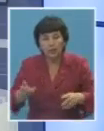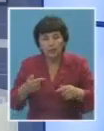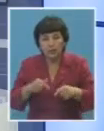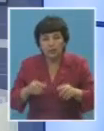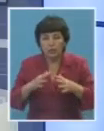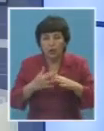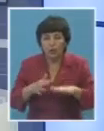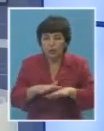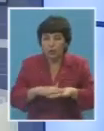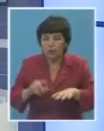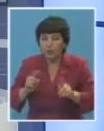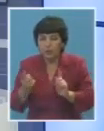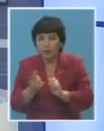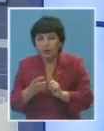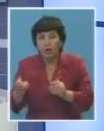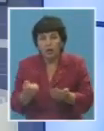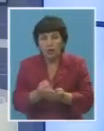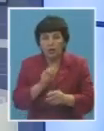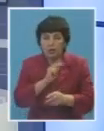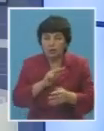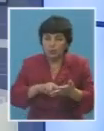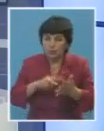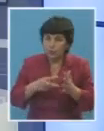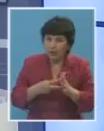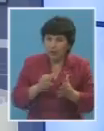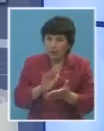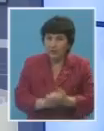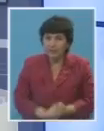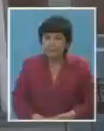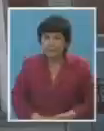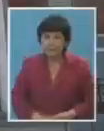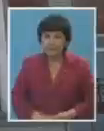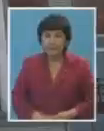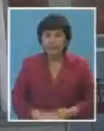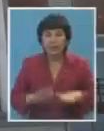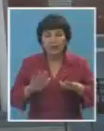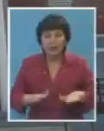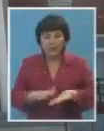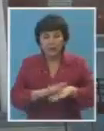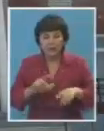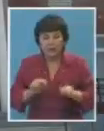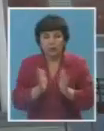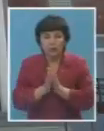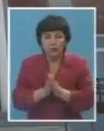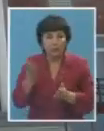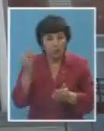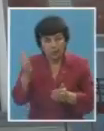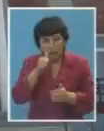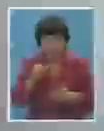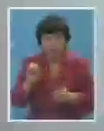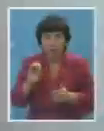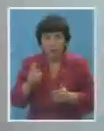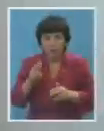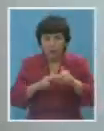ауыл тұрғындарымен жүздесіп, ауданда қолға алынған жұмыс жоспарларымен танысты. Жергілікті тұрғындардың өтініші бойынша өткен жылдың маусым